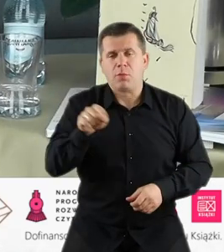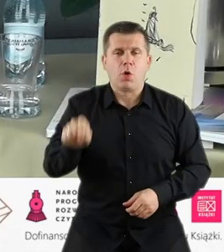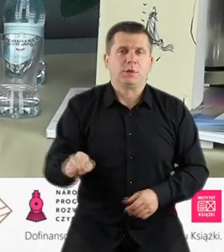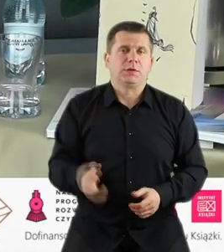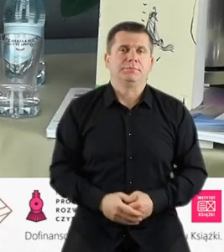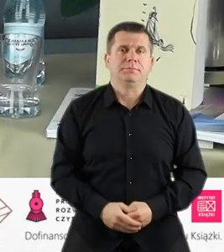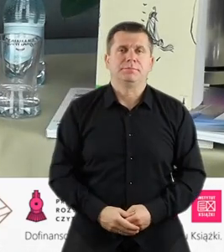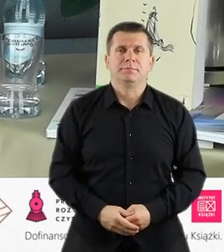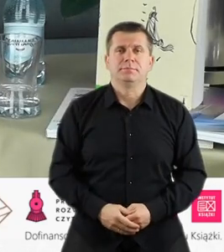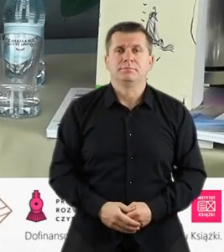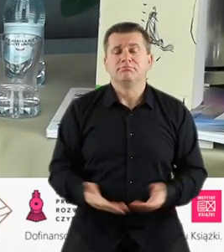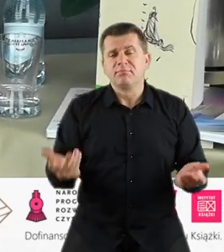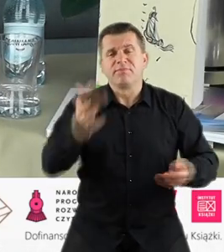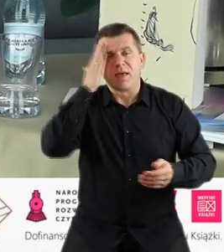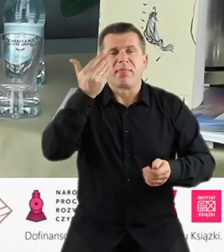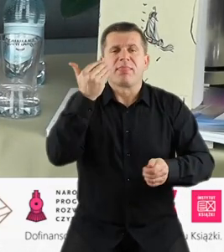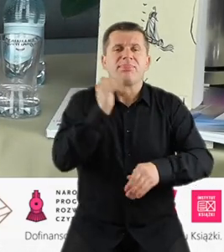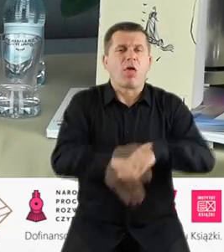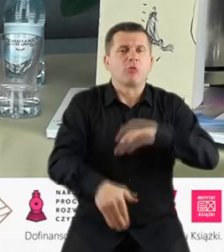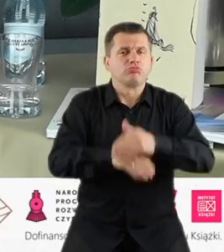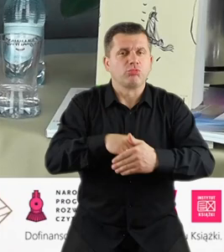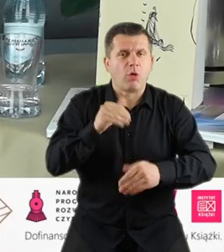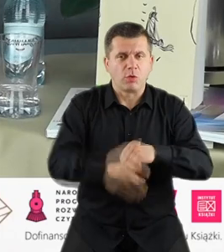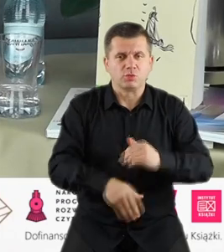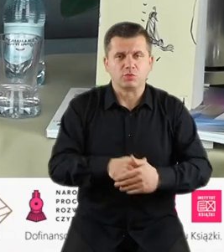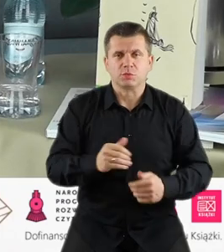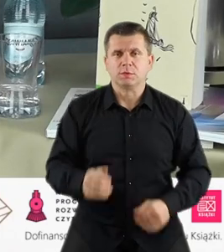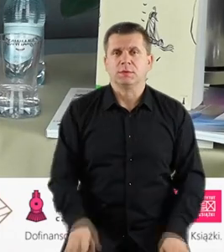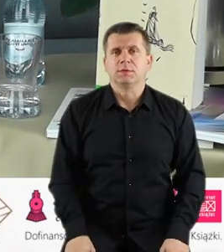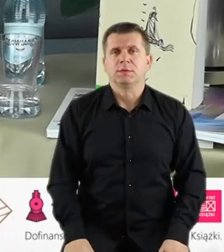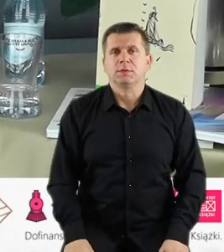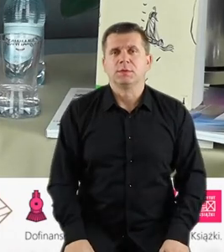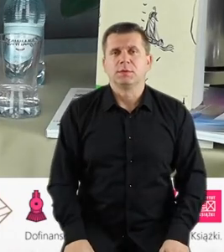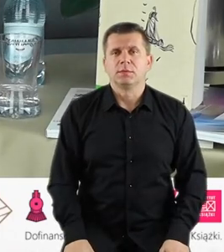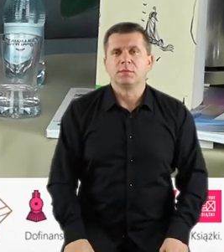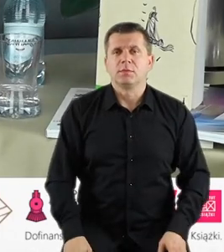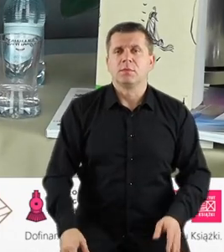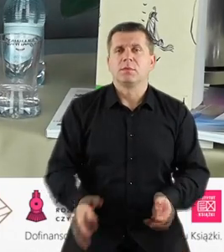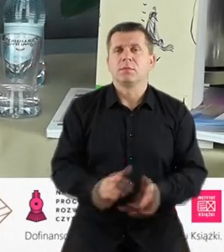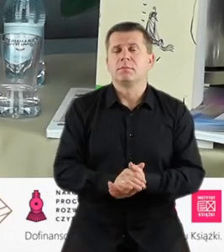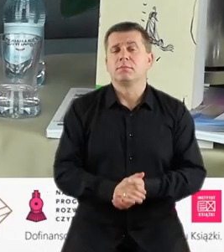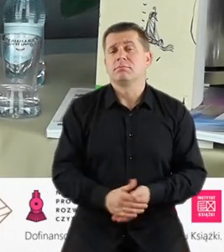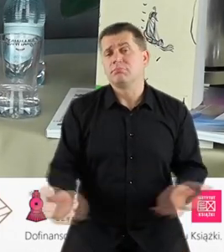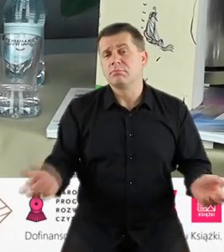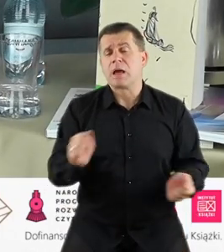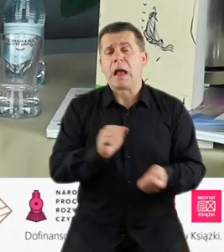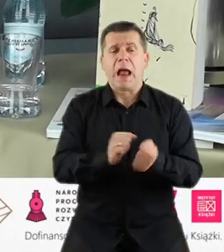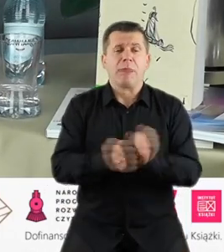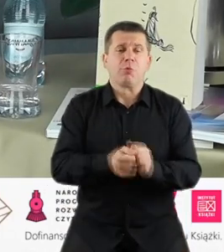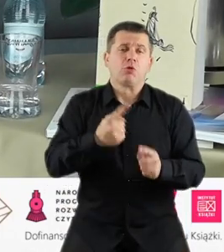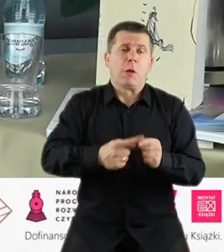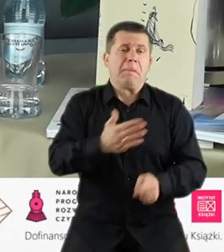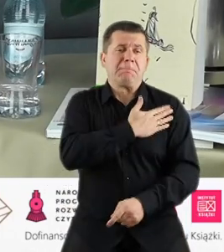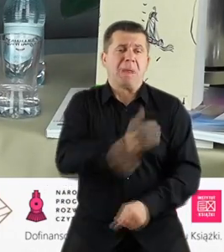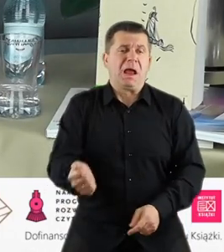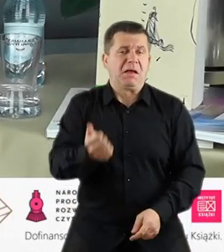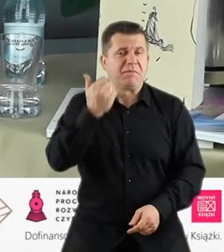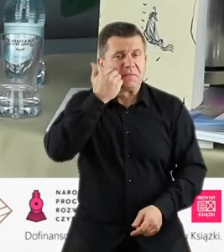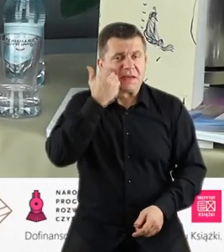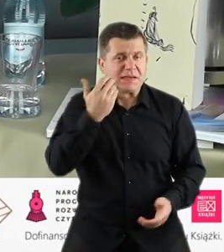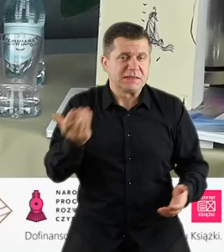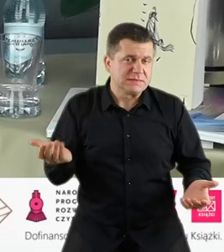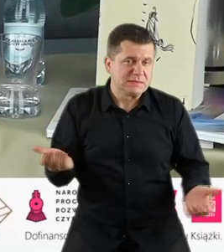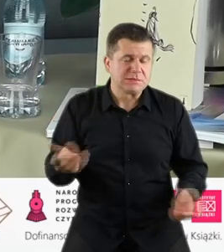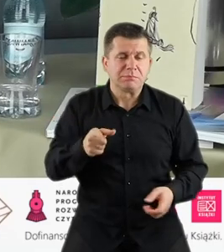bo wiadomo, nieszczęście. Kobieta się nie albo się po prostu nie zasłużyła. Albo się nie zasłużyła. W ogóle to troszkę wstyd,